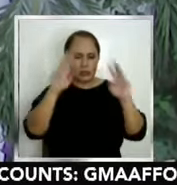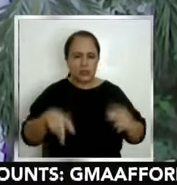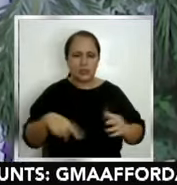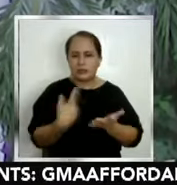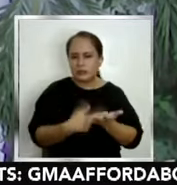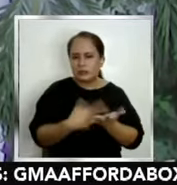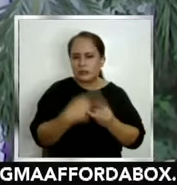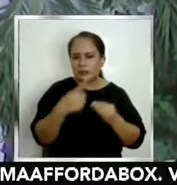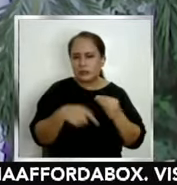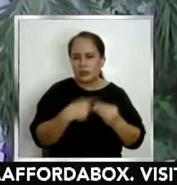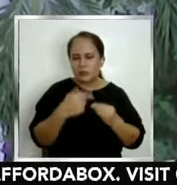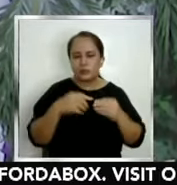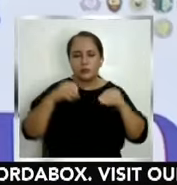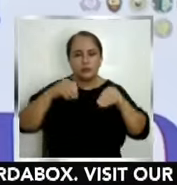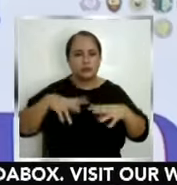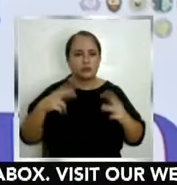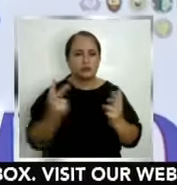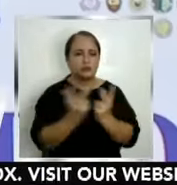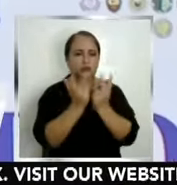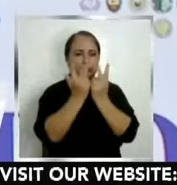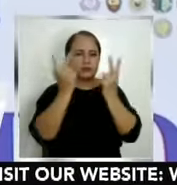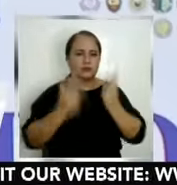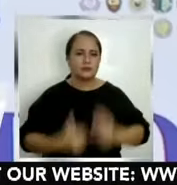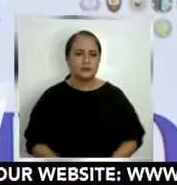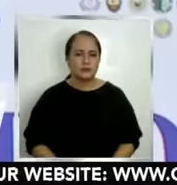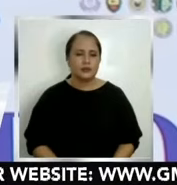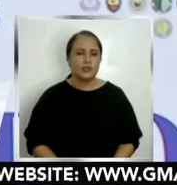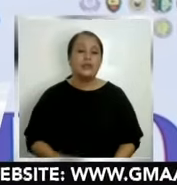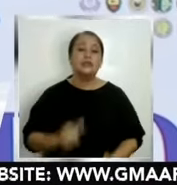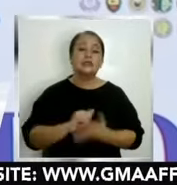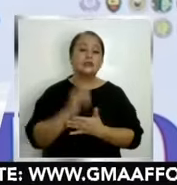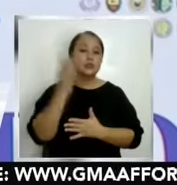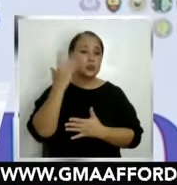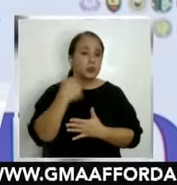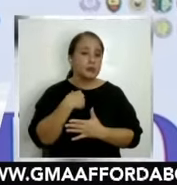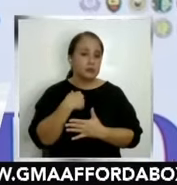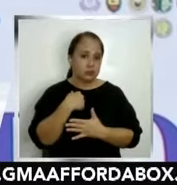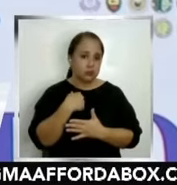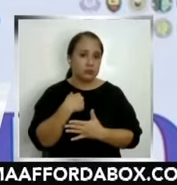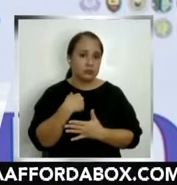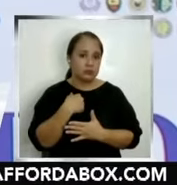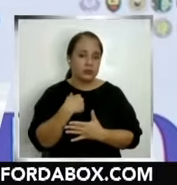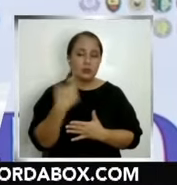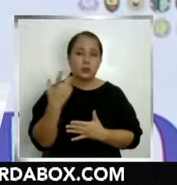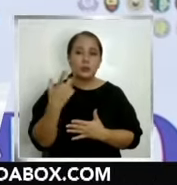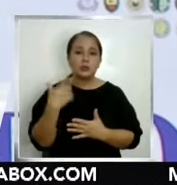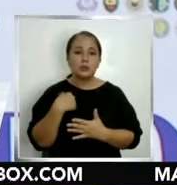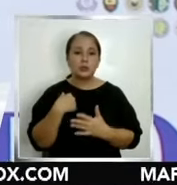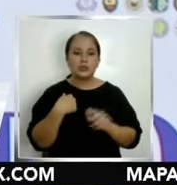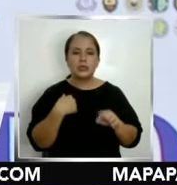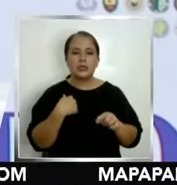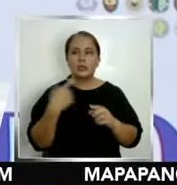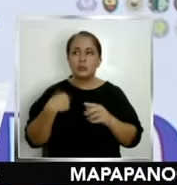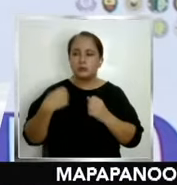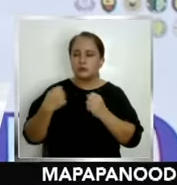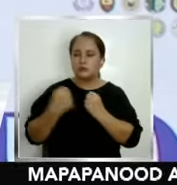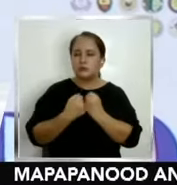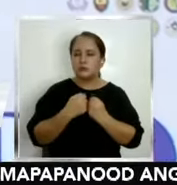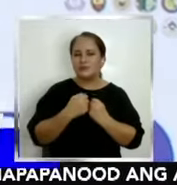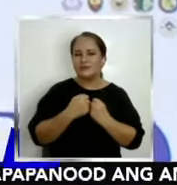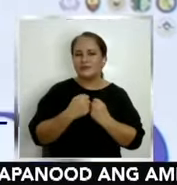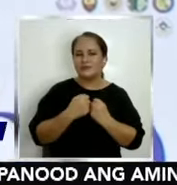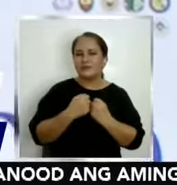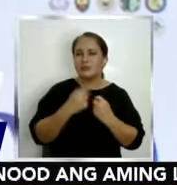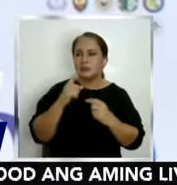mga nawawalang sabungero. Kaya nga sa akin nga nakabili niyan tayo po yung alter ego ng presidente. Kaya tayo po, we took it